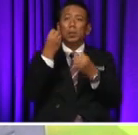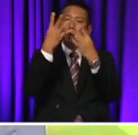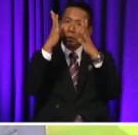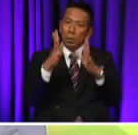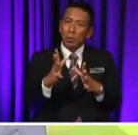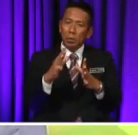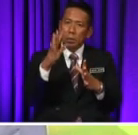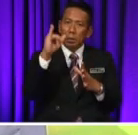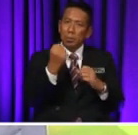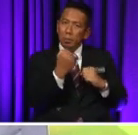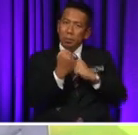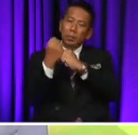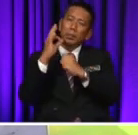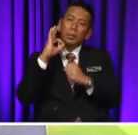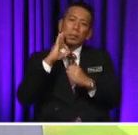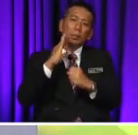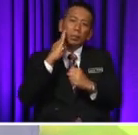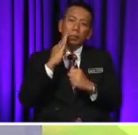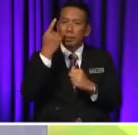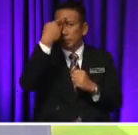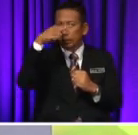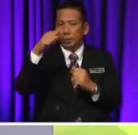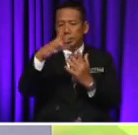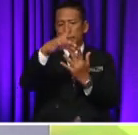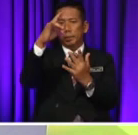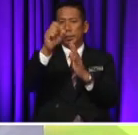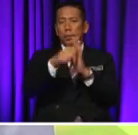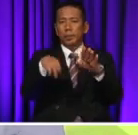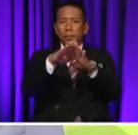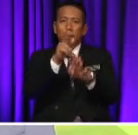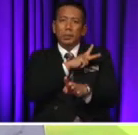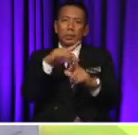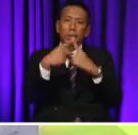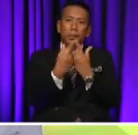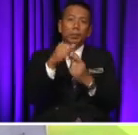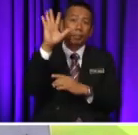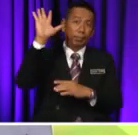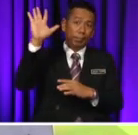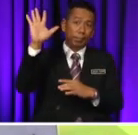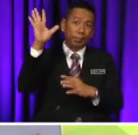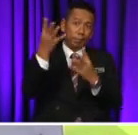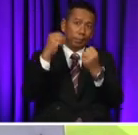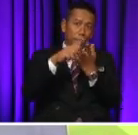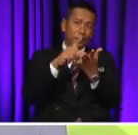yang menyokong Afrika untuk dilantik sebagai ketua kelas 3 angkat tangan suasana